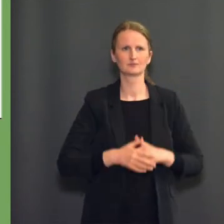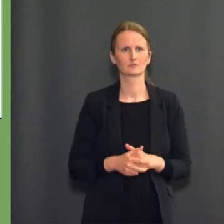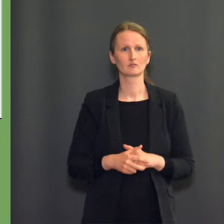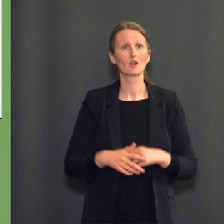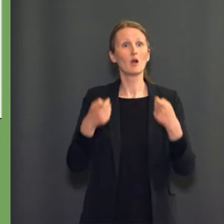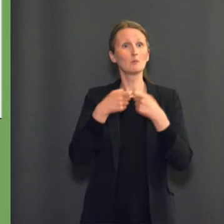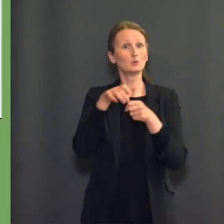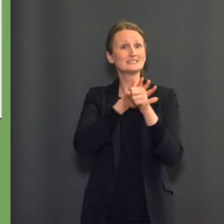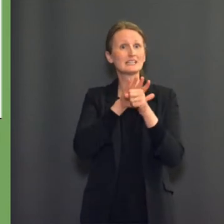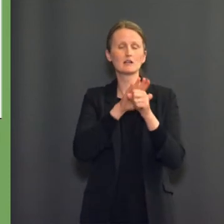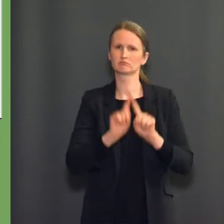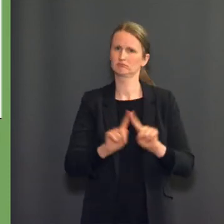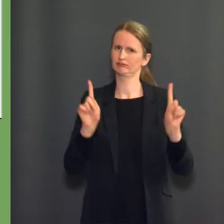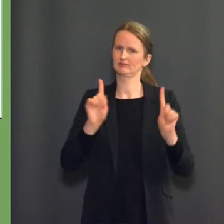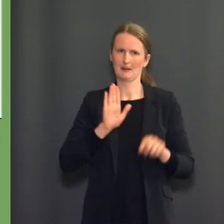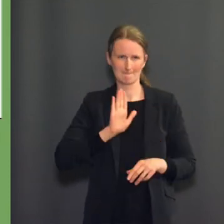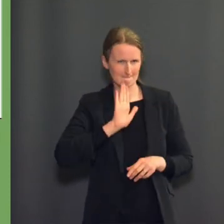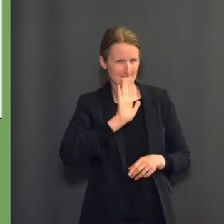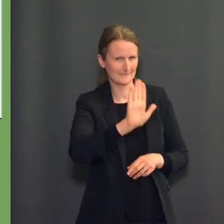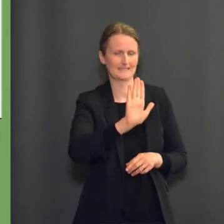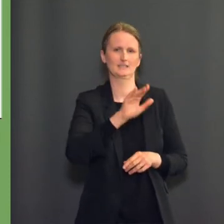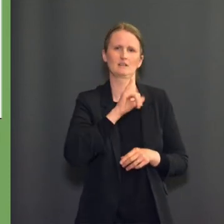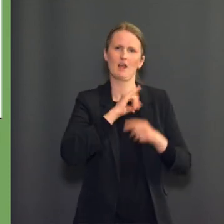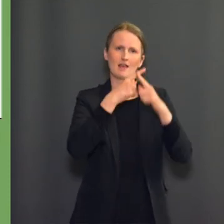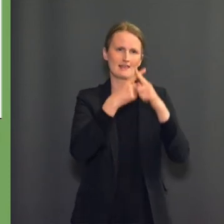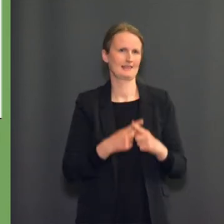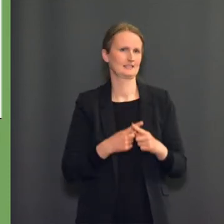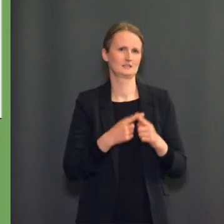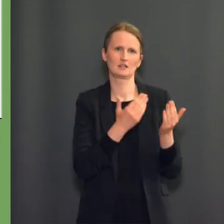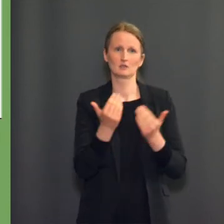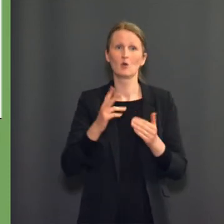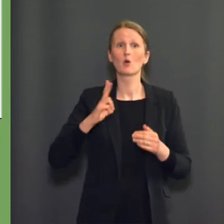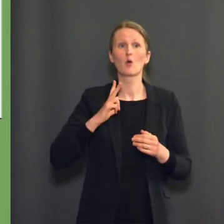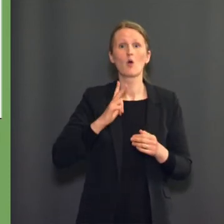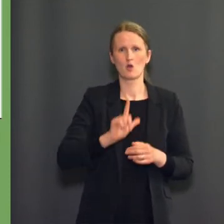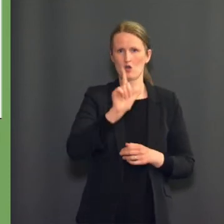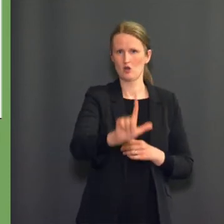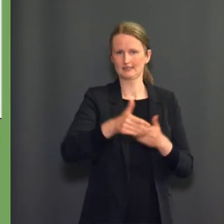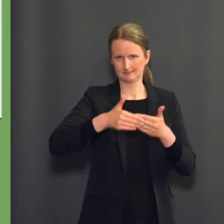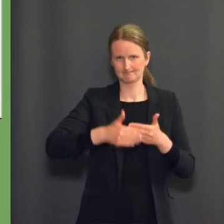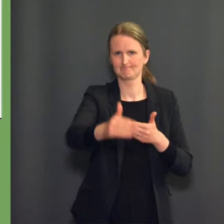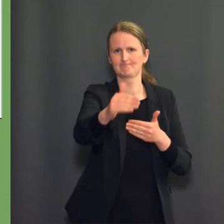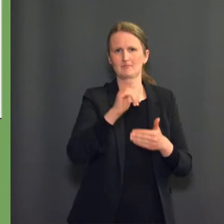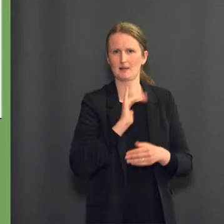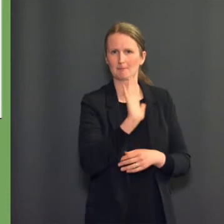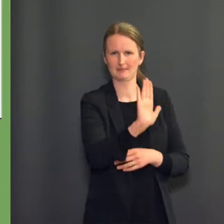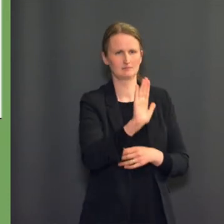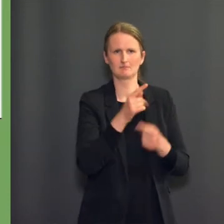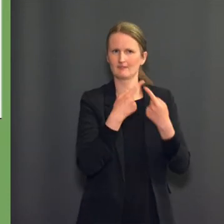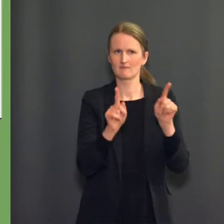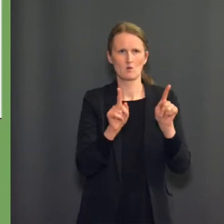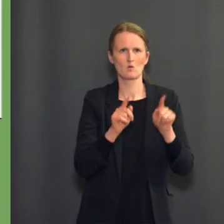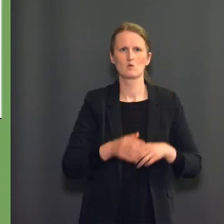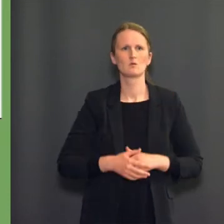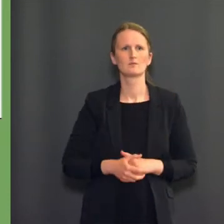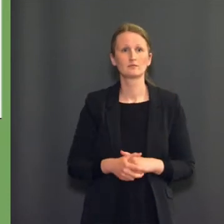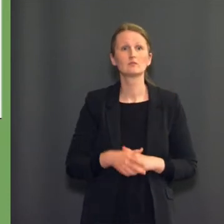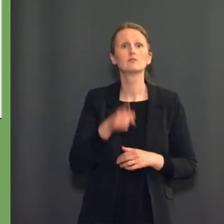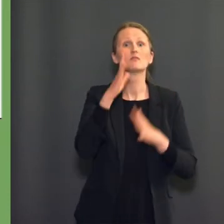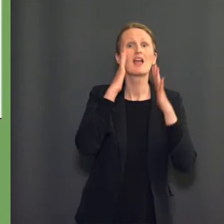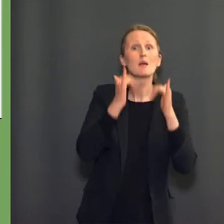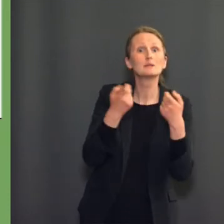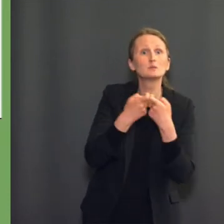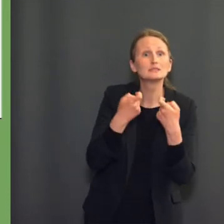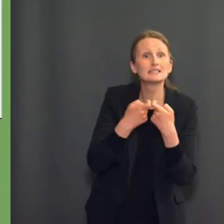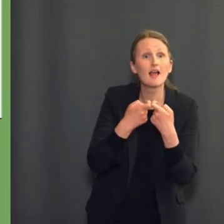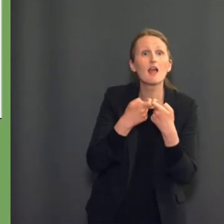région bruxelloise dès lundi prochain. Néanmoins, si vous habitez en région bruxelloise, vous